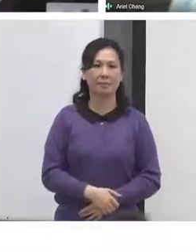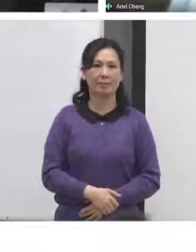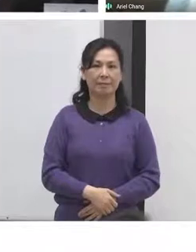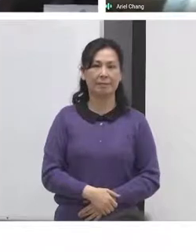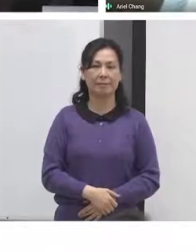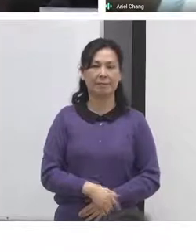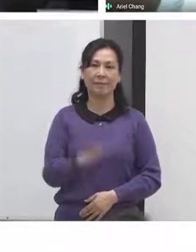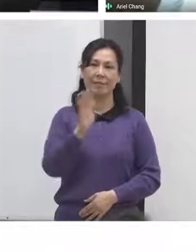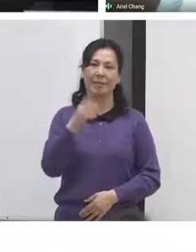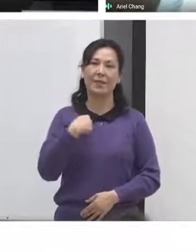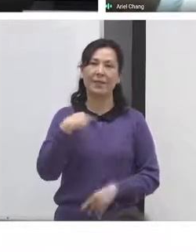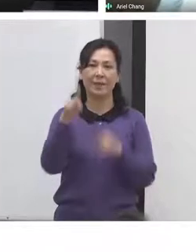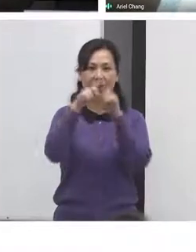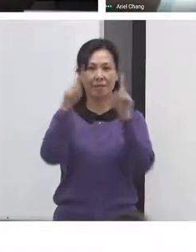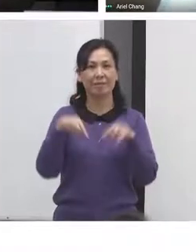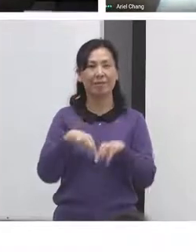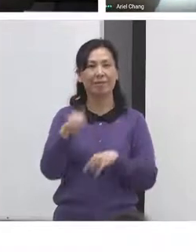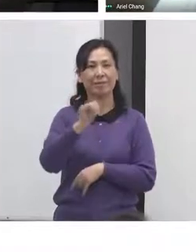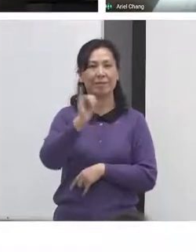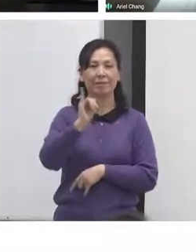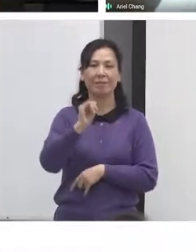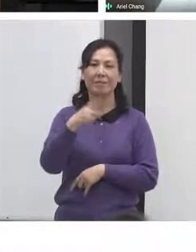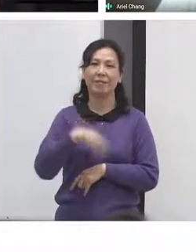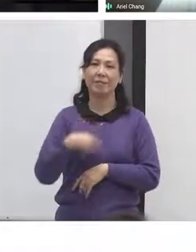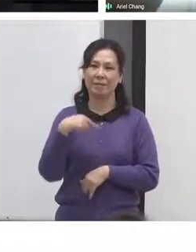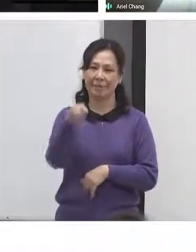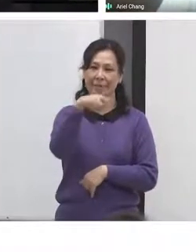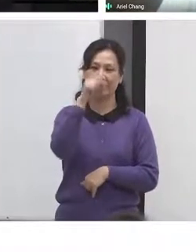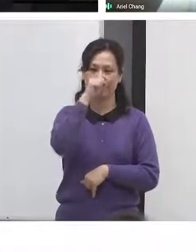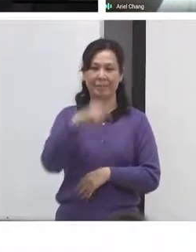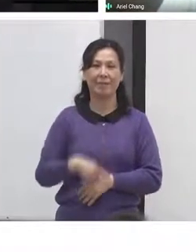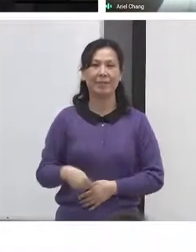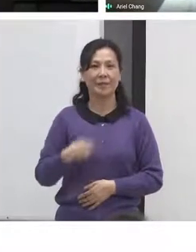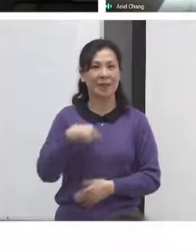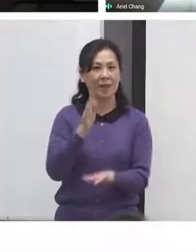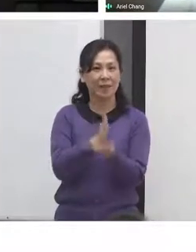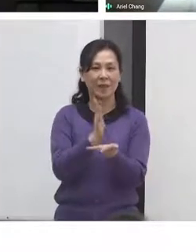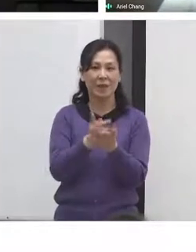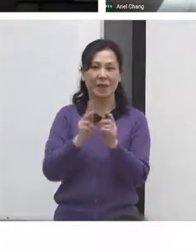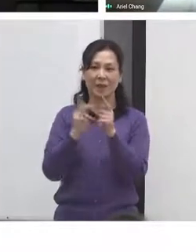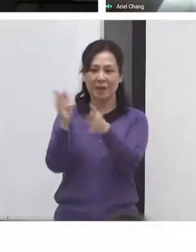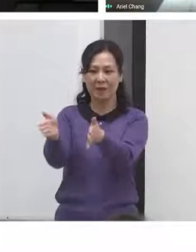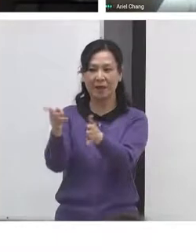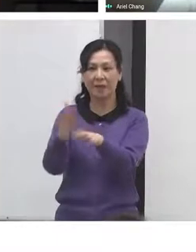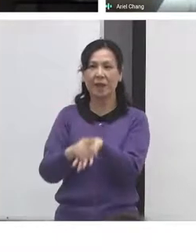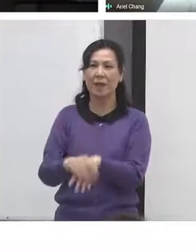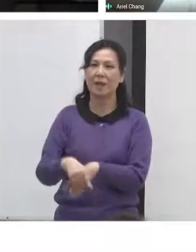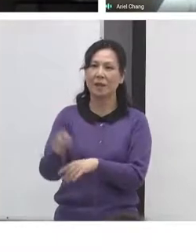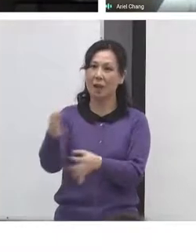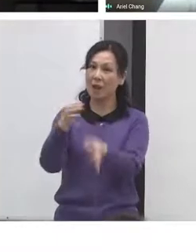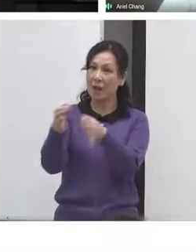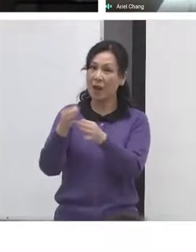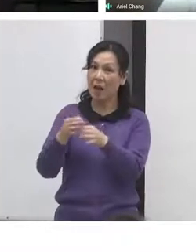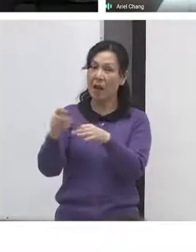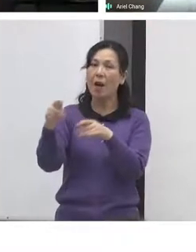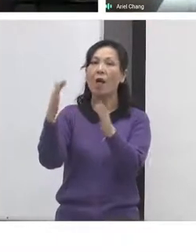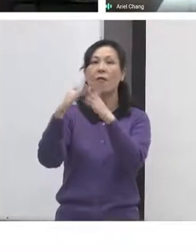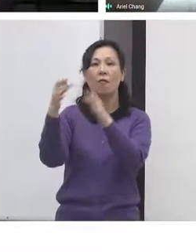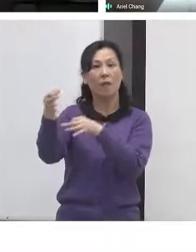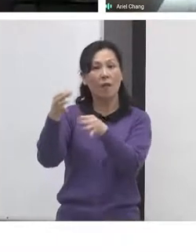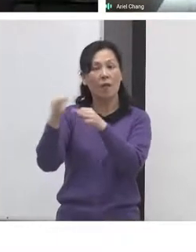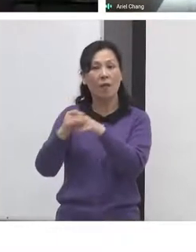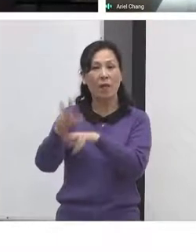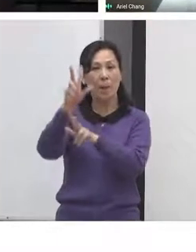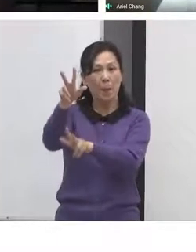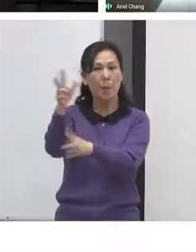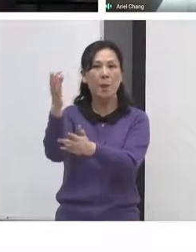Hello， 我是 Ariel， 大家好。其实我的演讲对于实价登录平台并没有太多的琢磨，所以这个部分的问题的